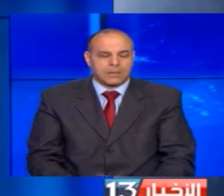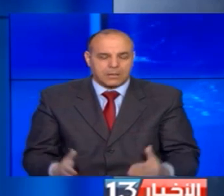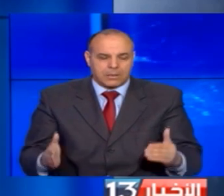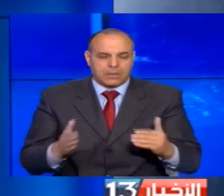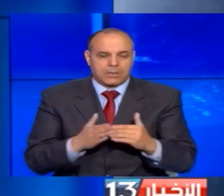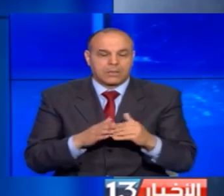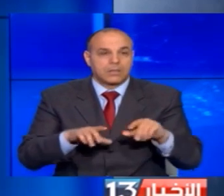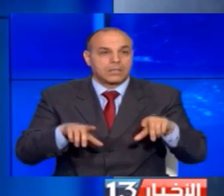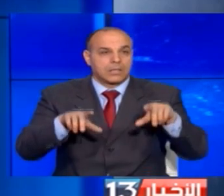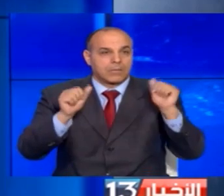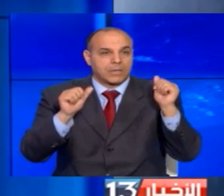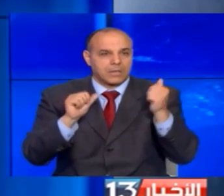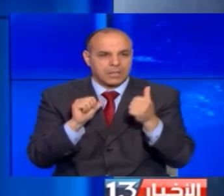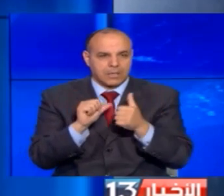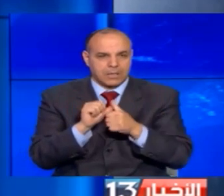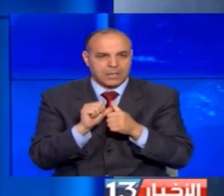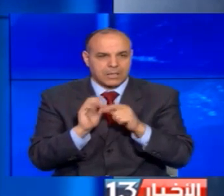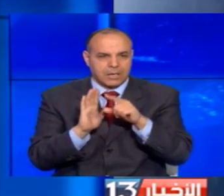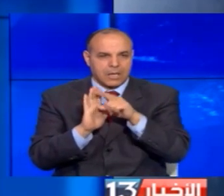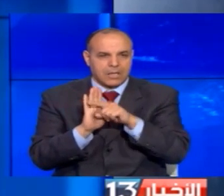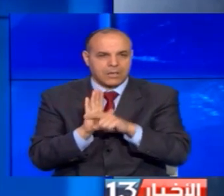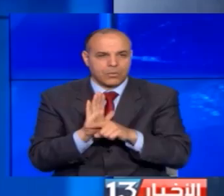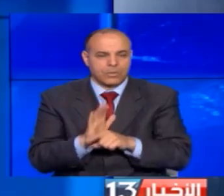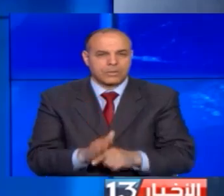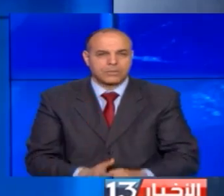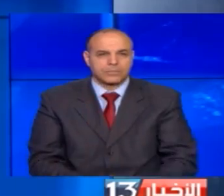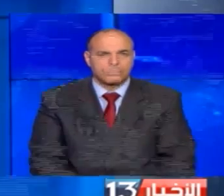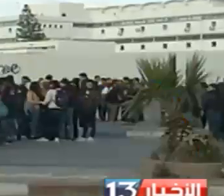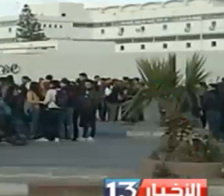ختام النشرة مشاهدين، وهذا تذكير بالعناوين.